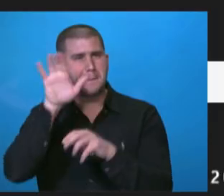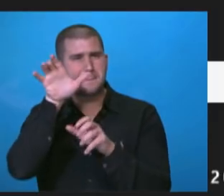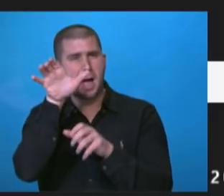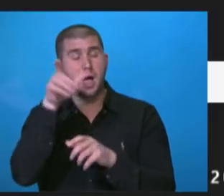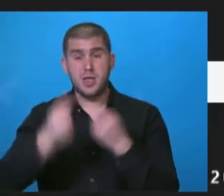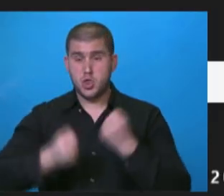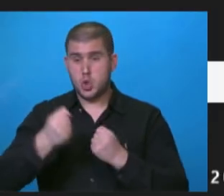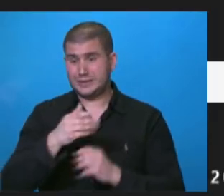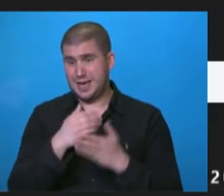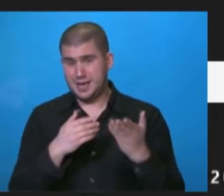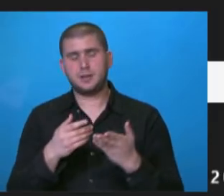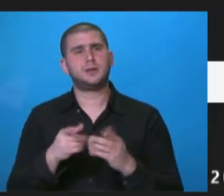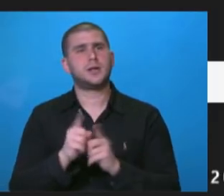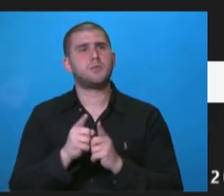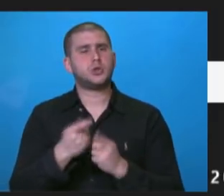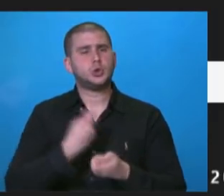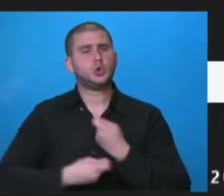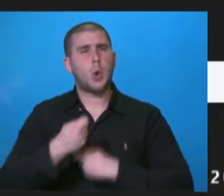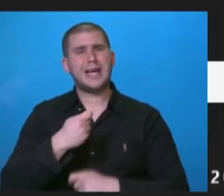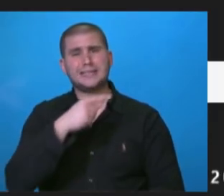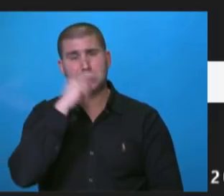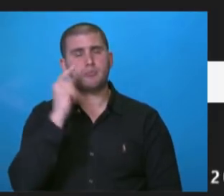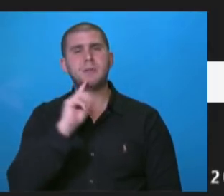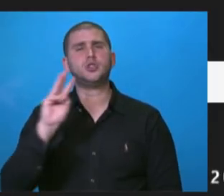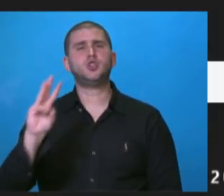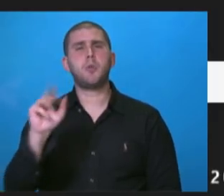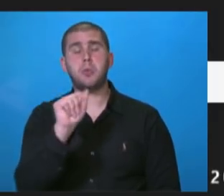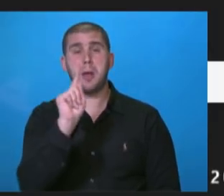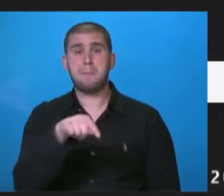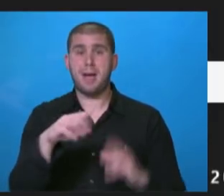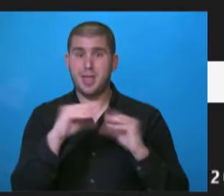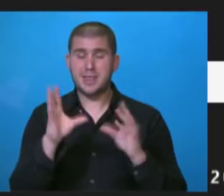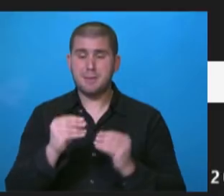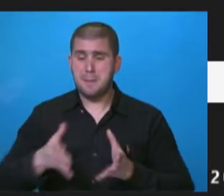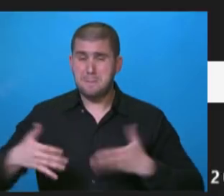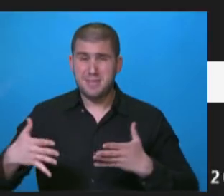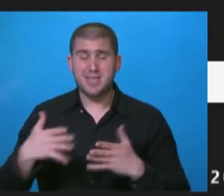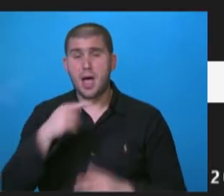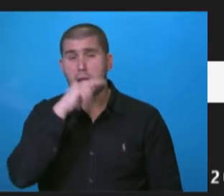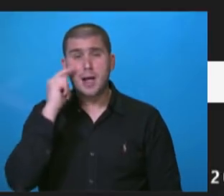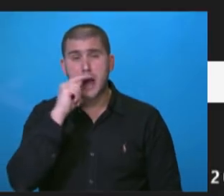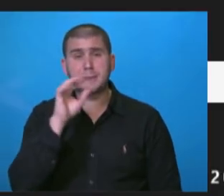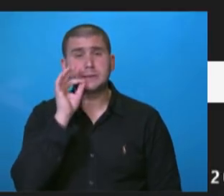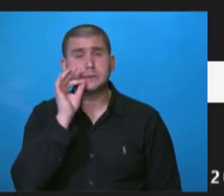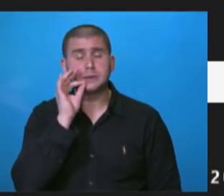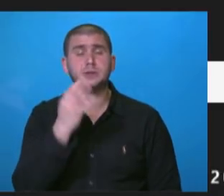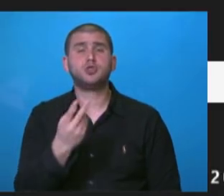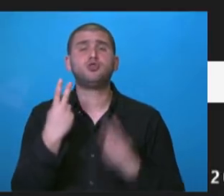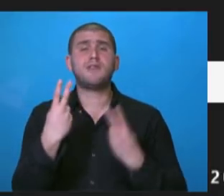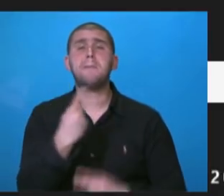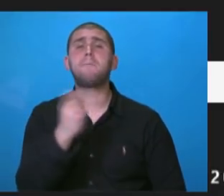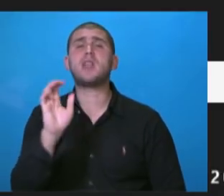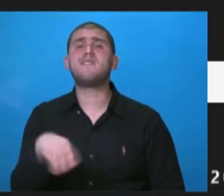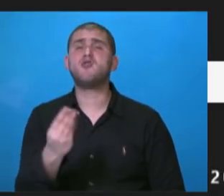הוא בלדר סמים, שמו שמעון אבוטבול. הוא העלה למונית הזאת מטען קנאביס בשווי מאות אלפי שקלים. ובמהלך נסיעה המטען